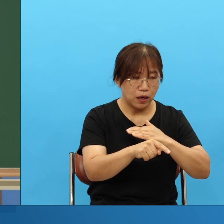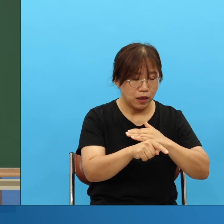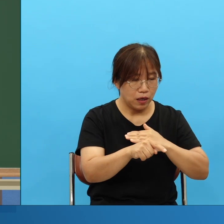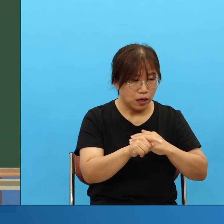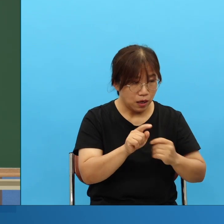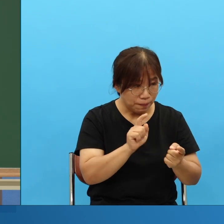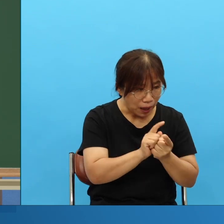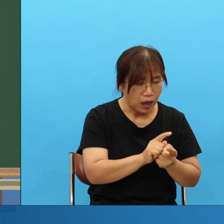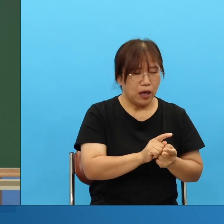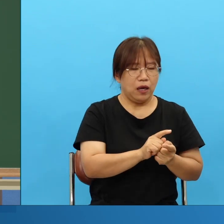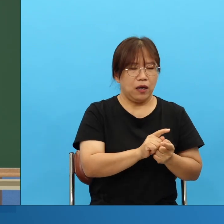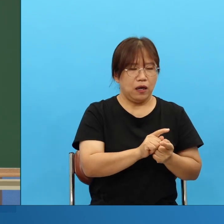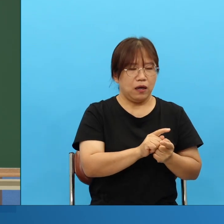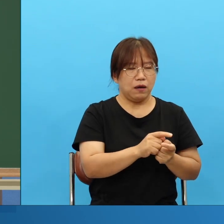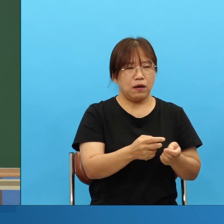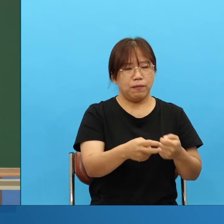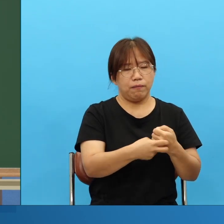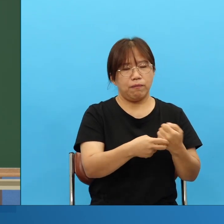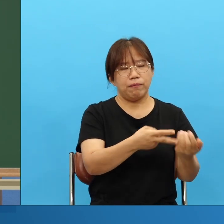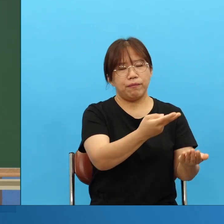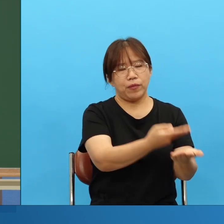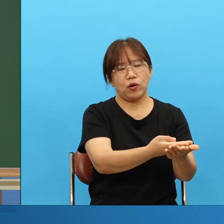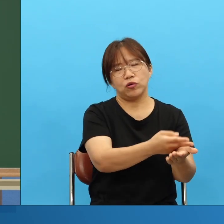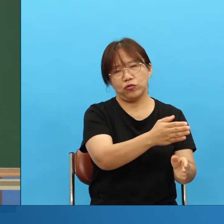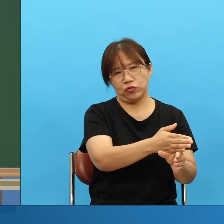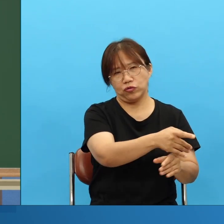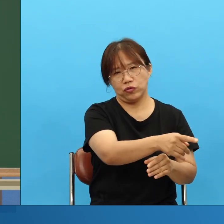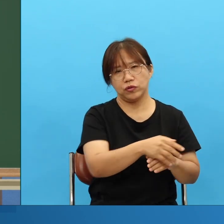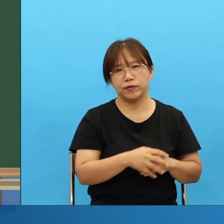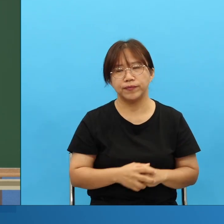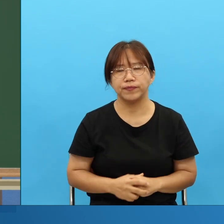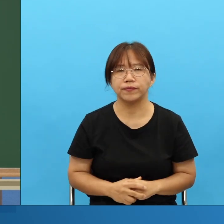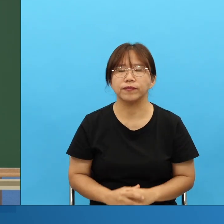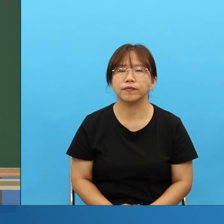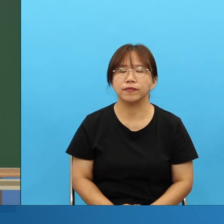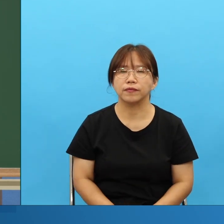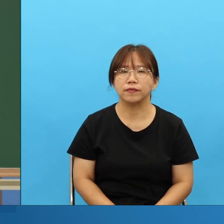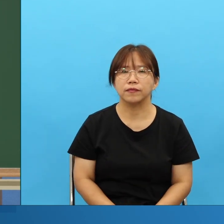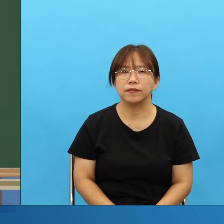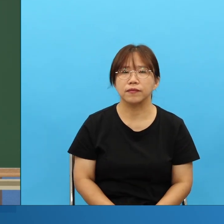친구가. 너무도 힘들어 보이고.